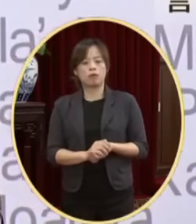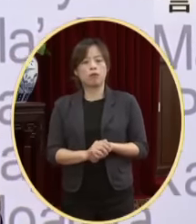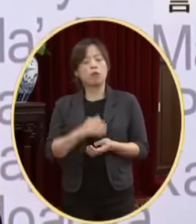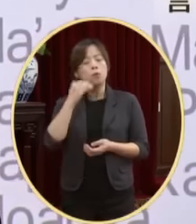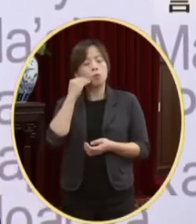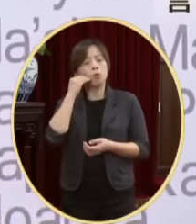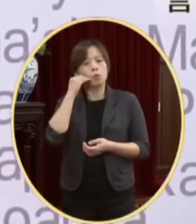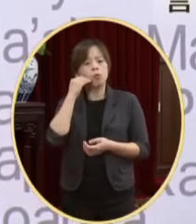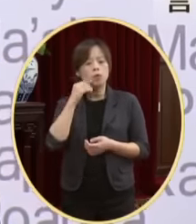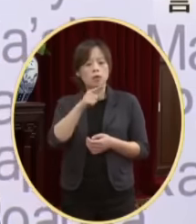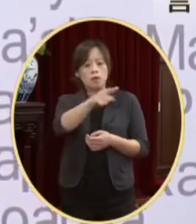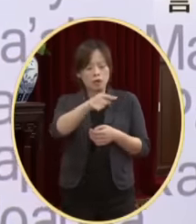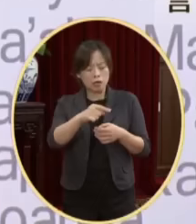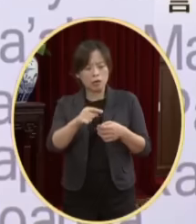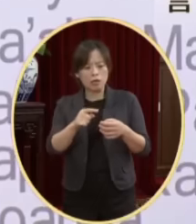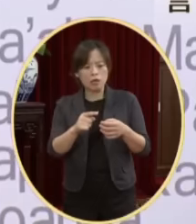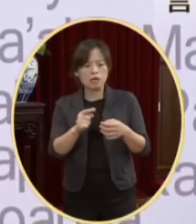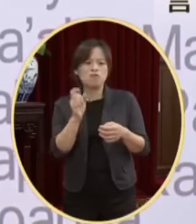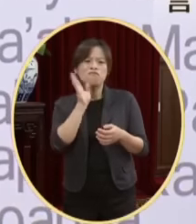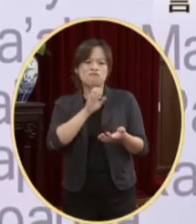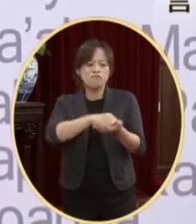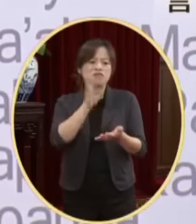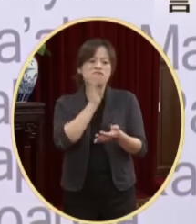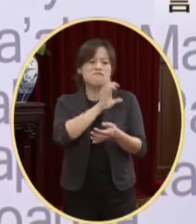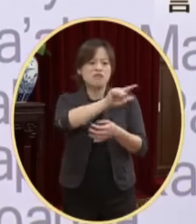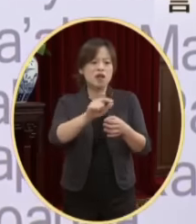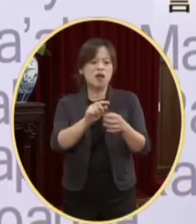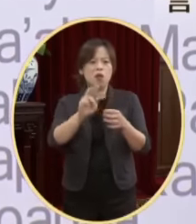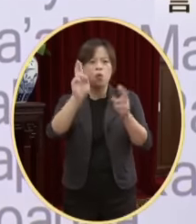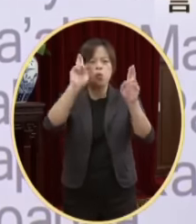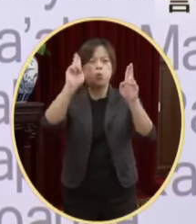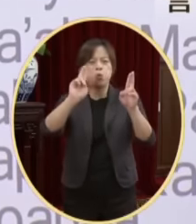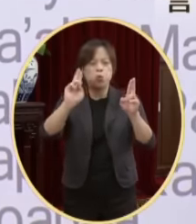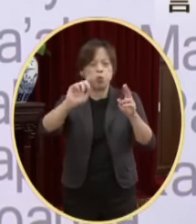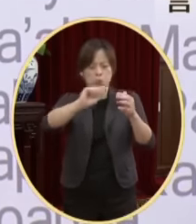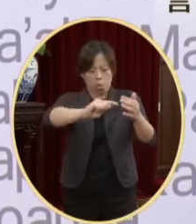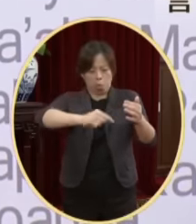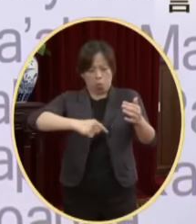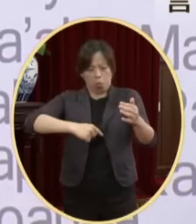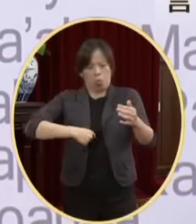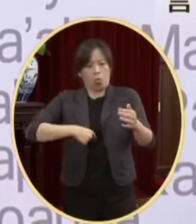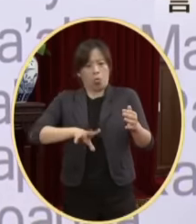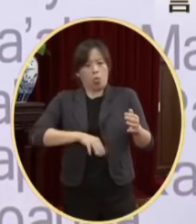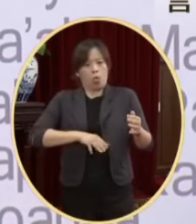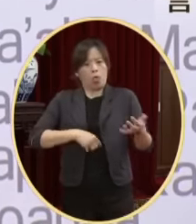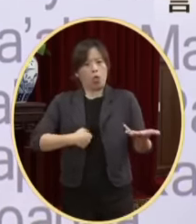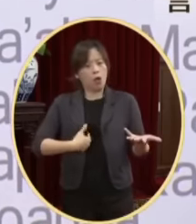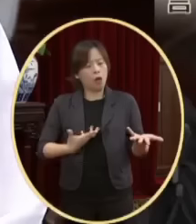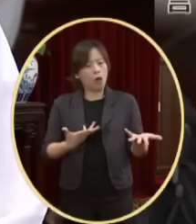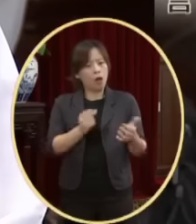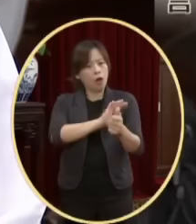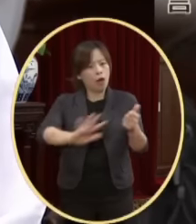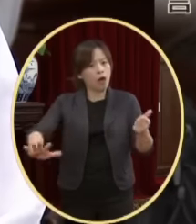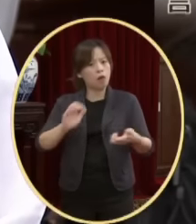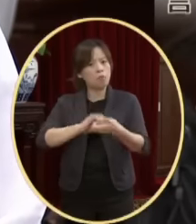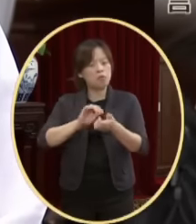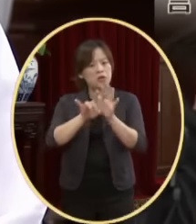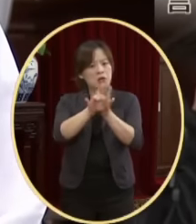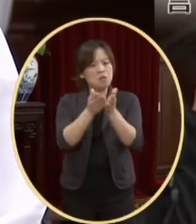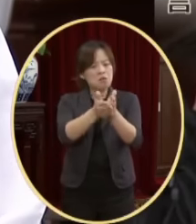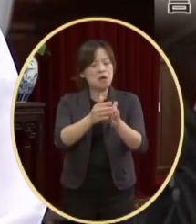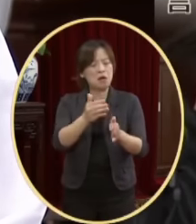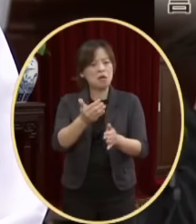当我们被这样的一个核能废料的辐射影响到的时候，也许兰屿岛很